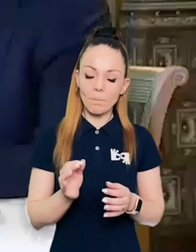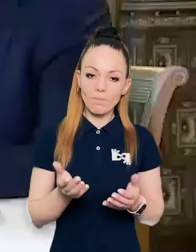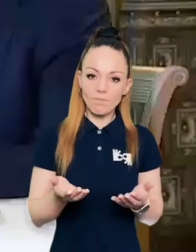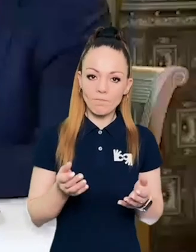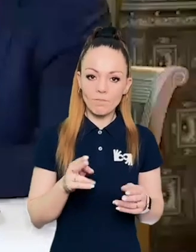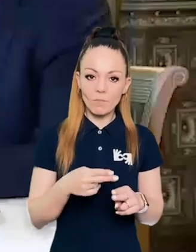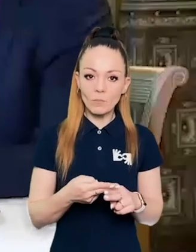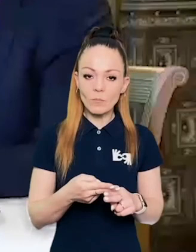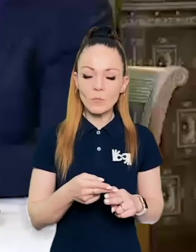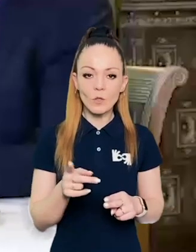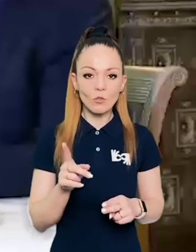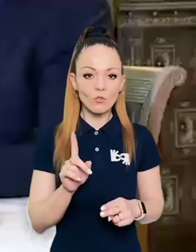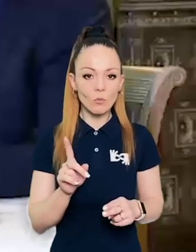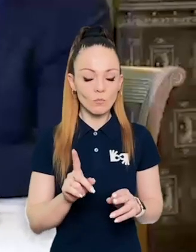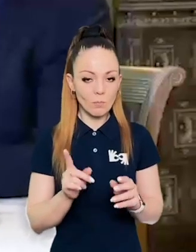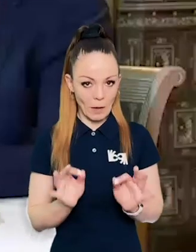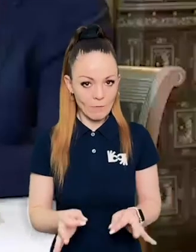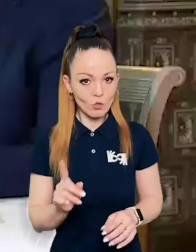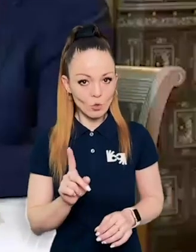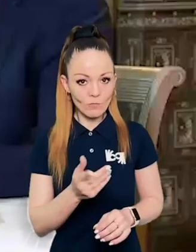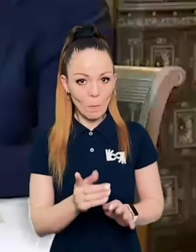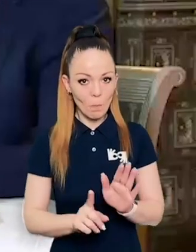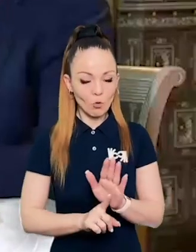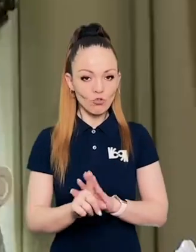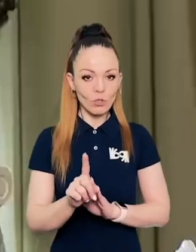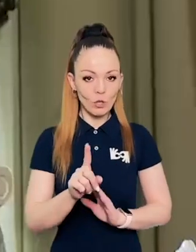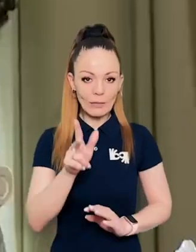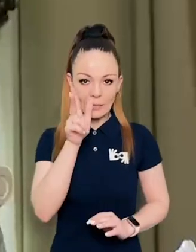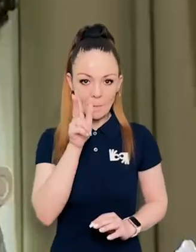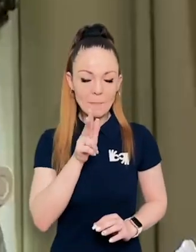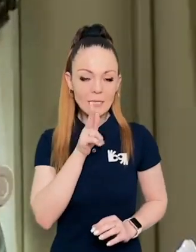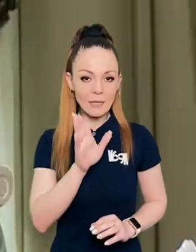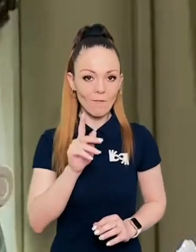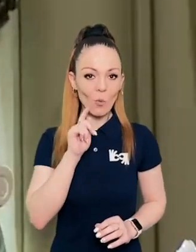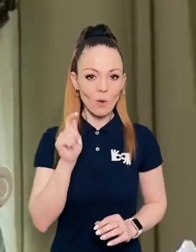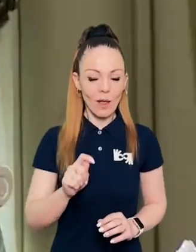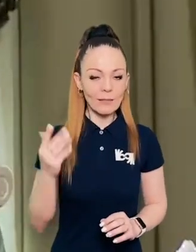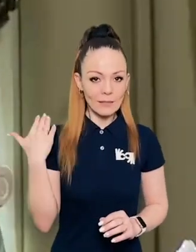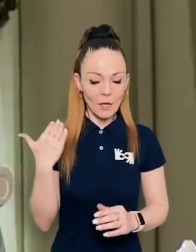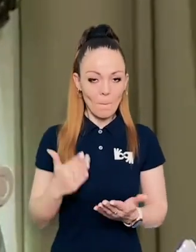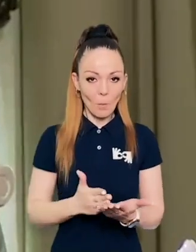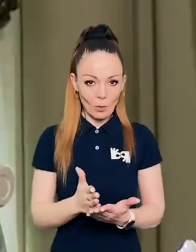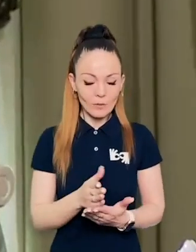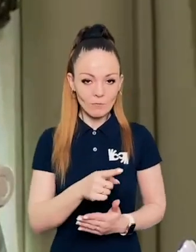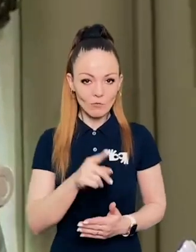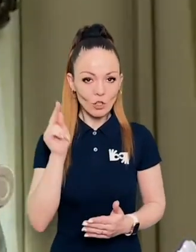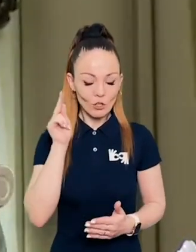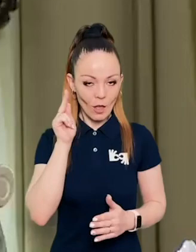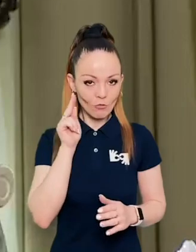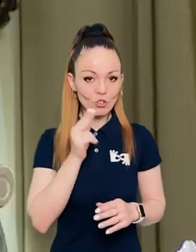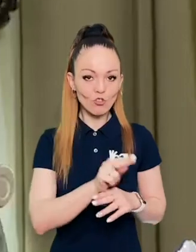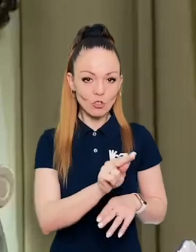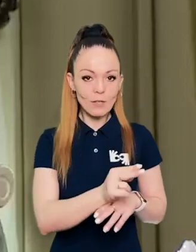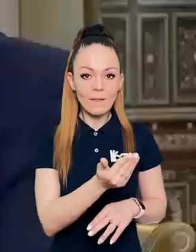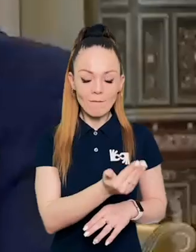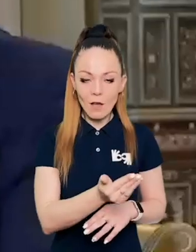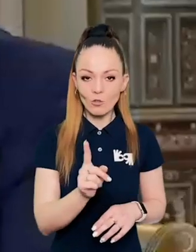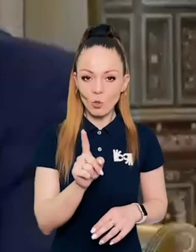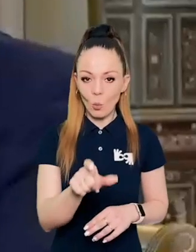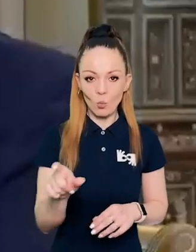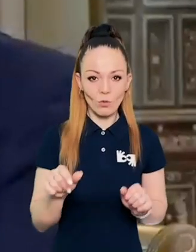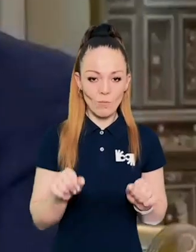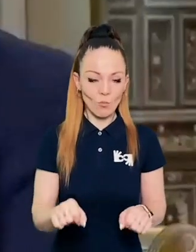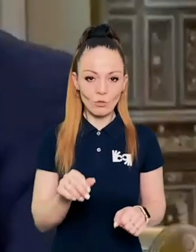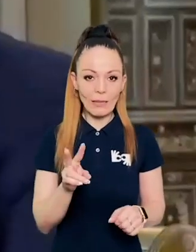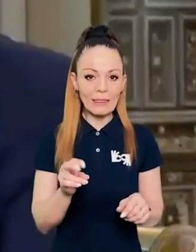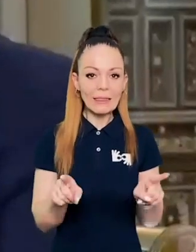спитати. Пригадуєте оцю нашу, з чого я починав, що 3 місяці в українській політиці навчили вас, що люди можуть бути зовсім